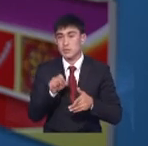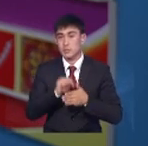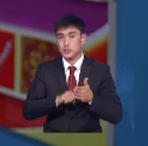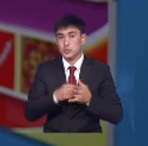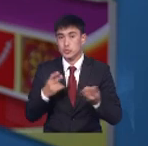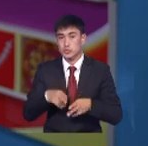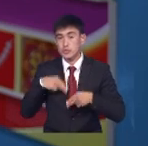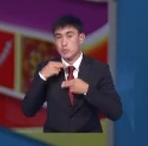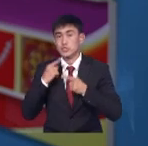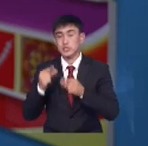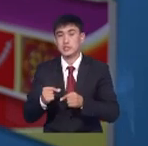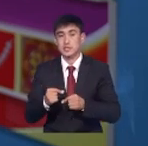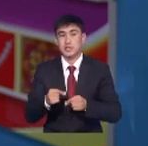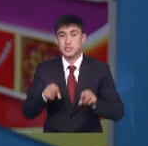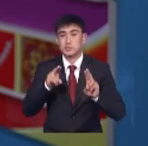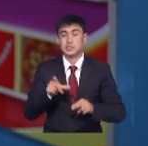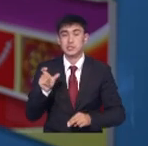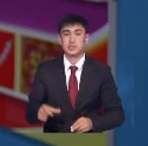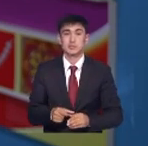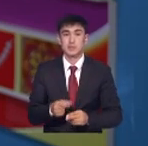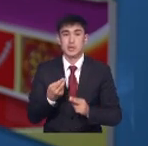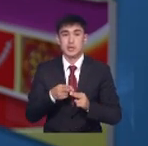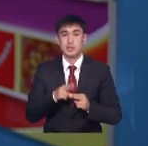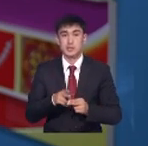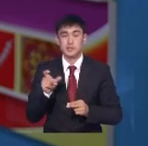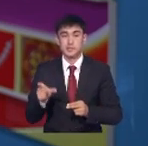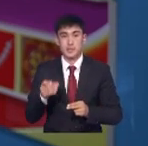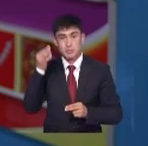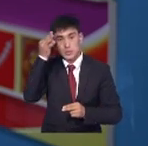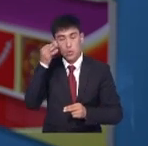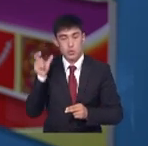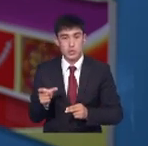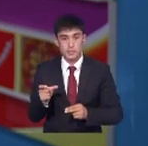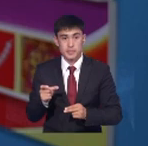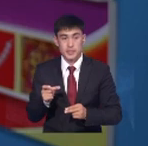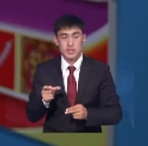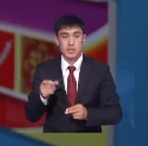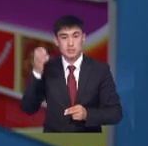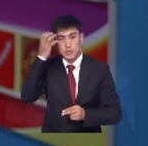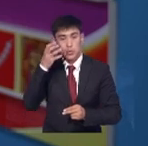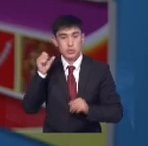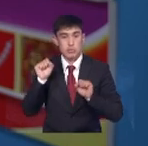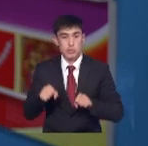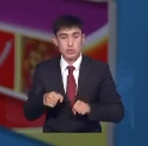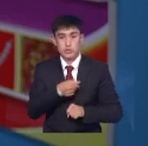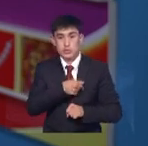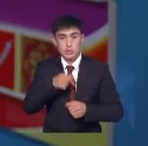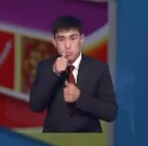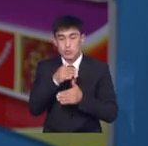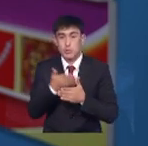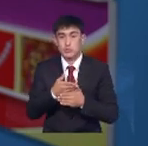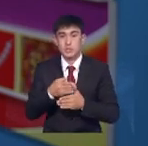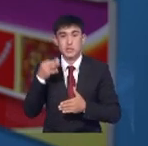нужно уже обращаться к специалистам, то есть к психологам. Если же психологи не могут помочь,